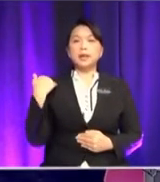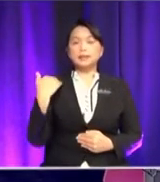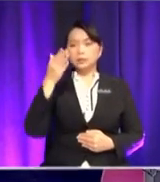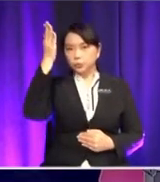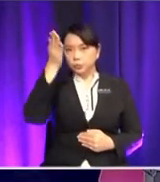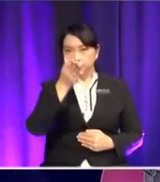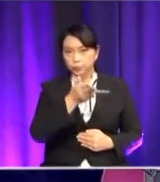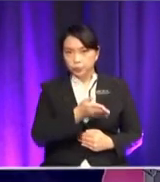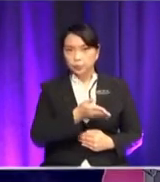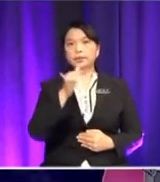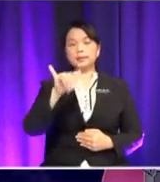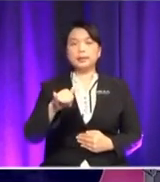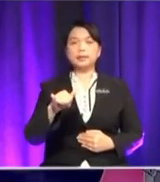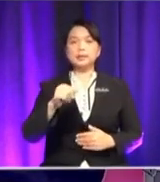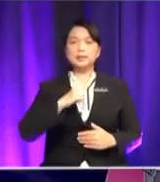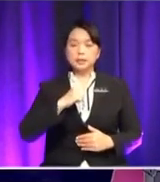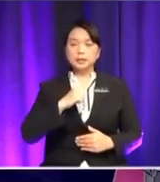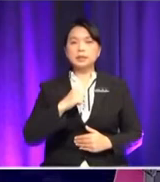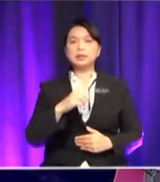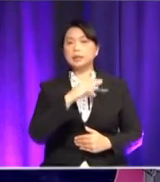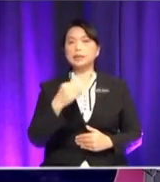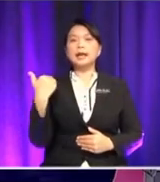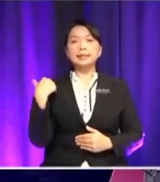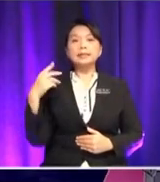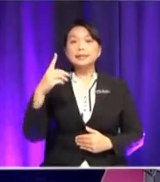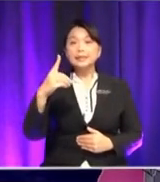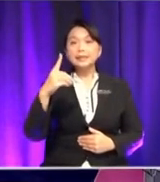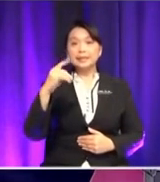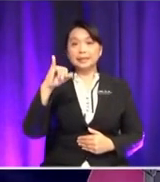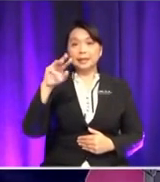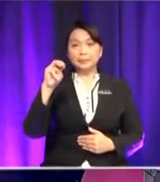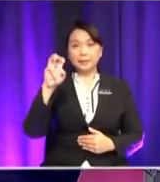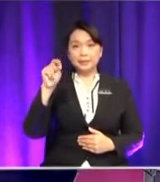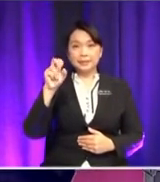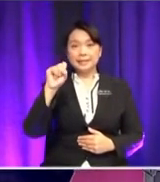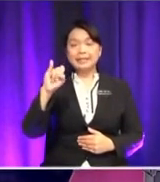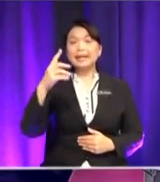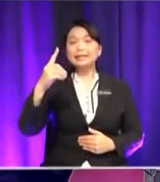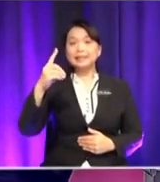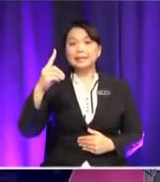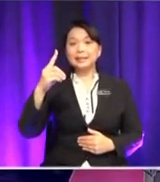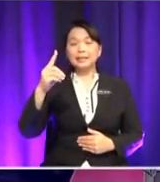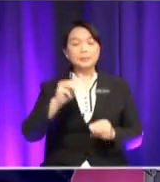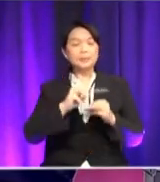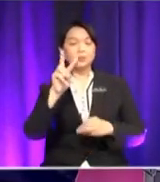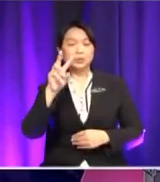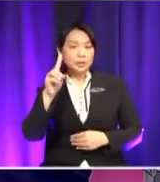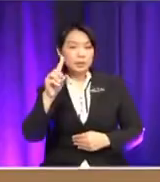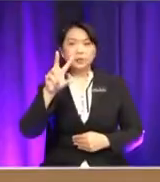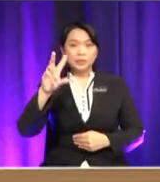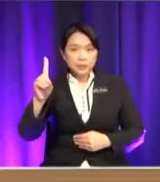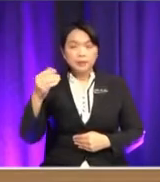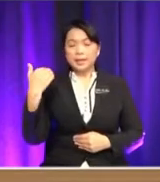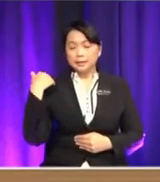Yang Tersendiri tak juga ada dimensi sekitar bully lihat Adik punya agama di sebelah jadi sini